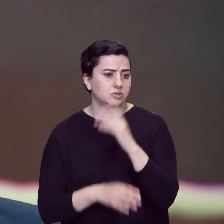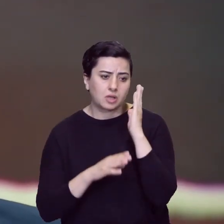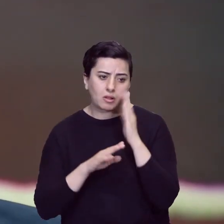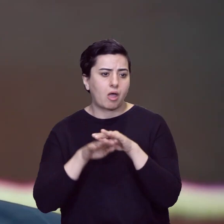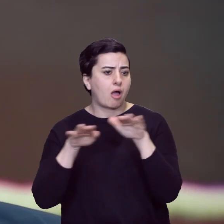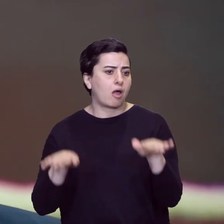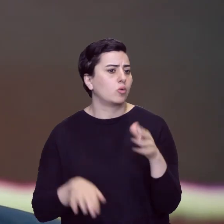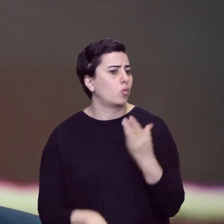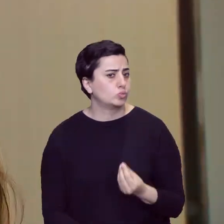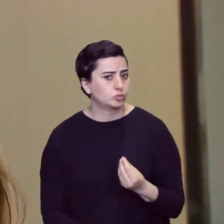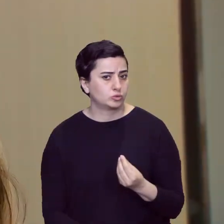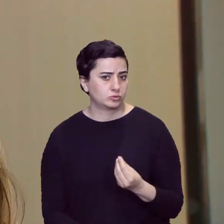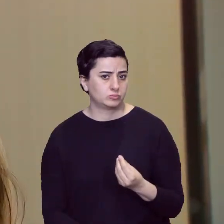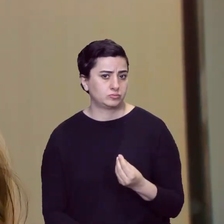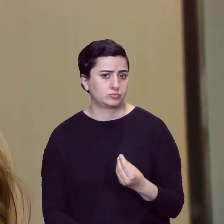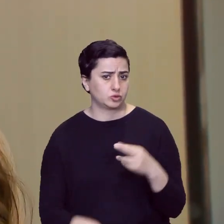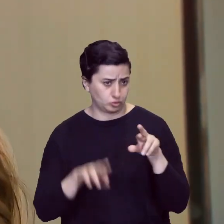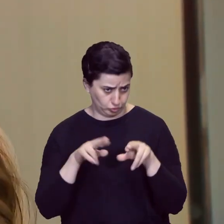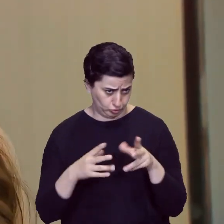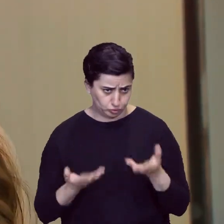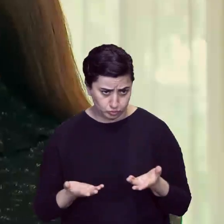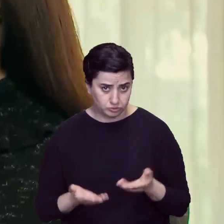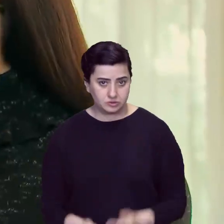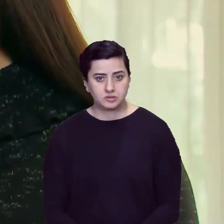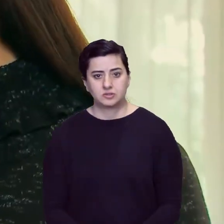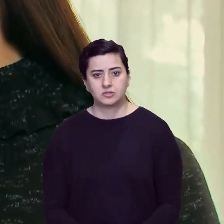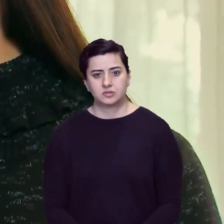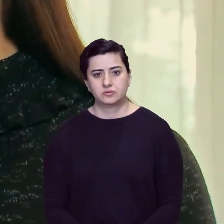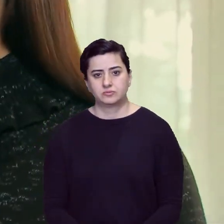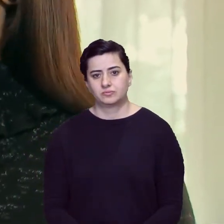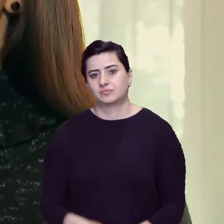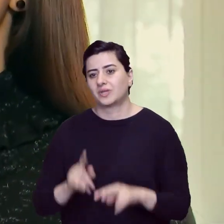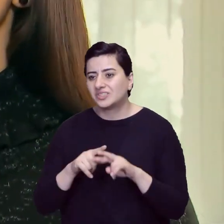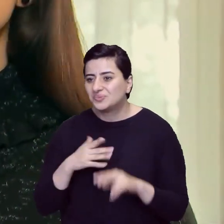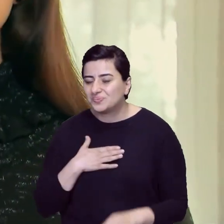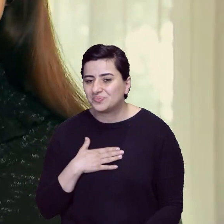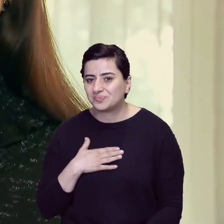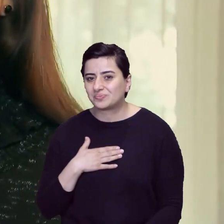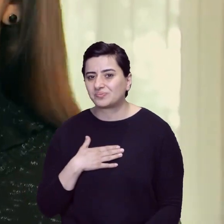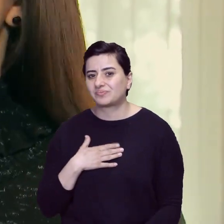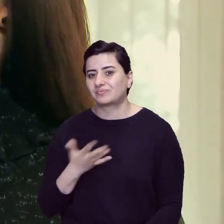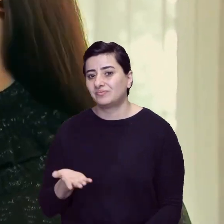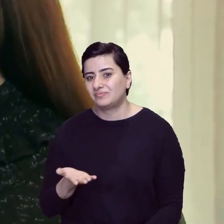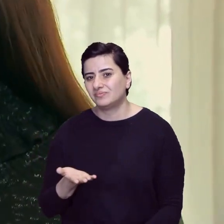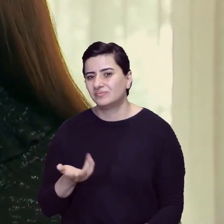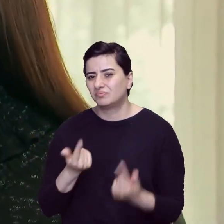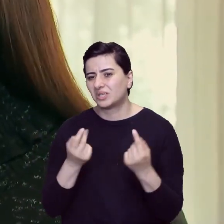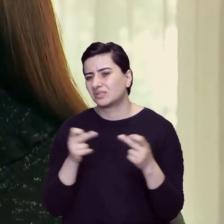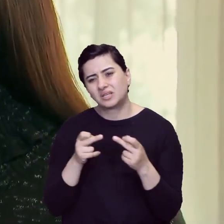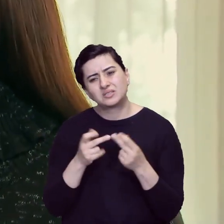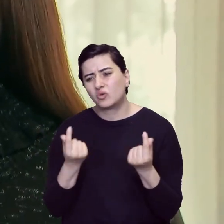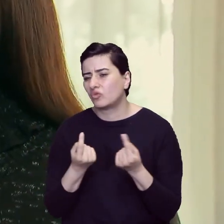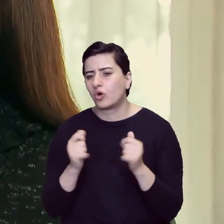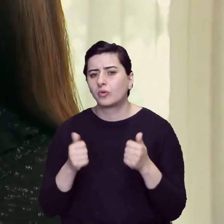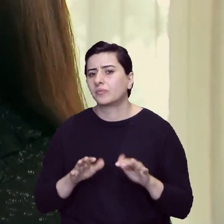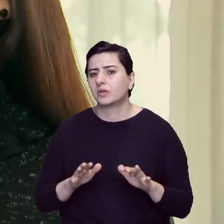Yataklarınızı ayırmışsınız. Küstünüz mü yoksa? Ayşe'cim, yani tartıştık biraz